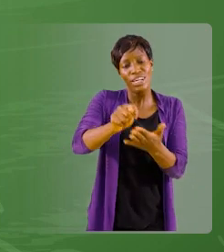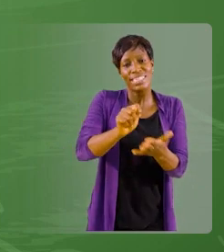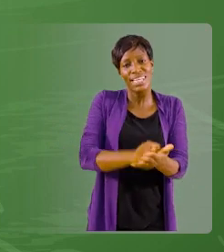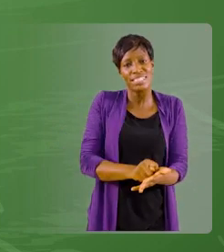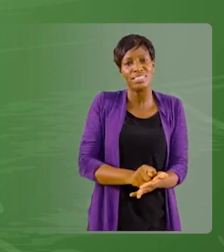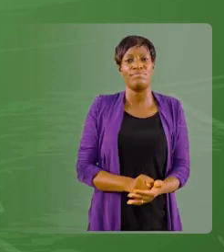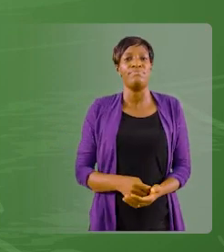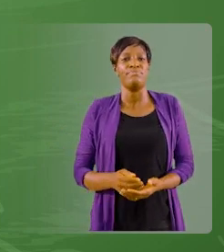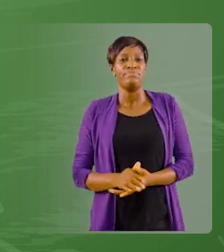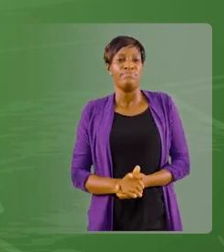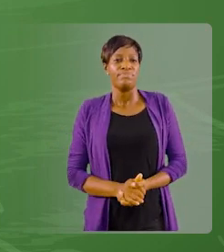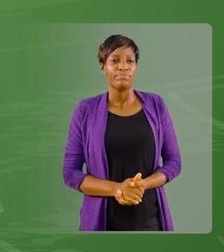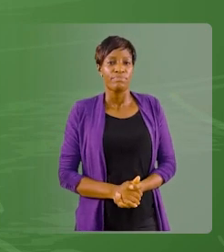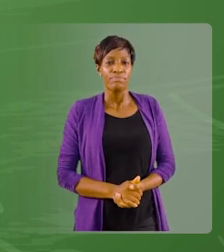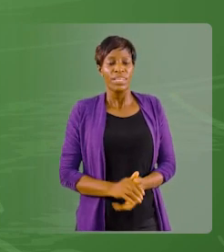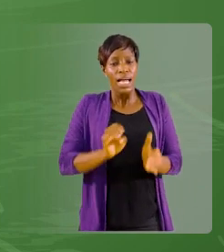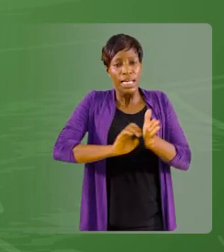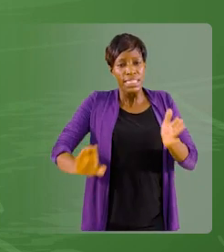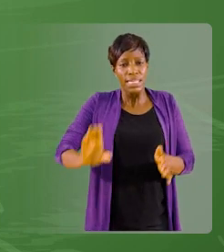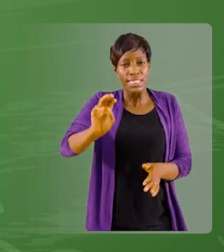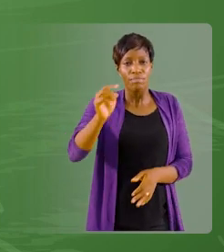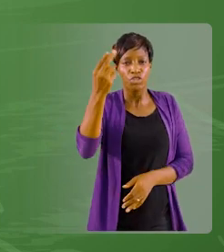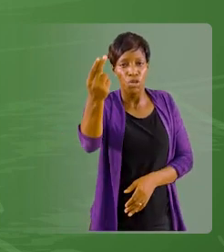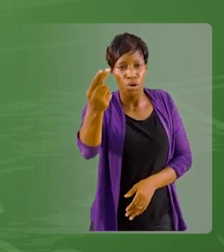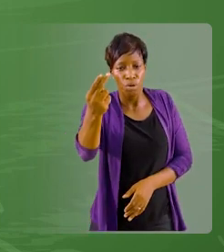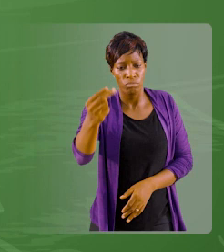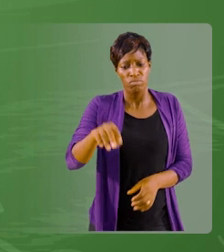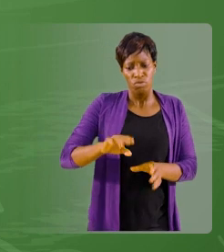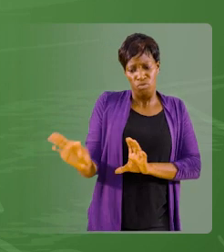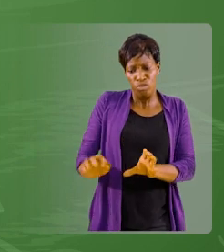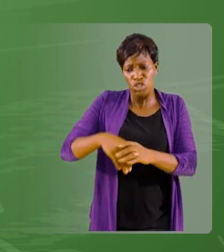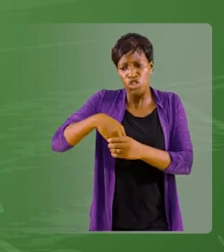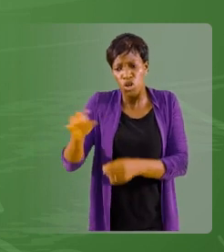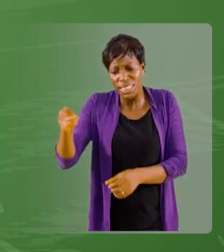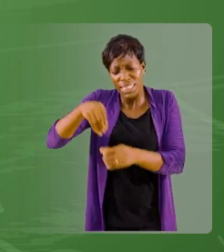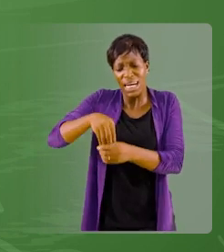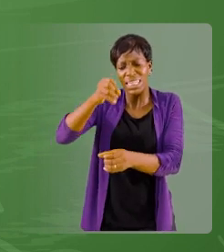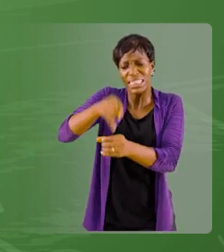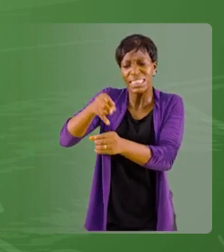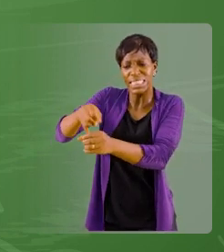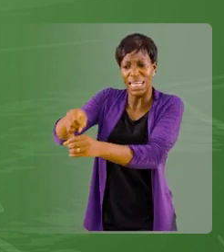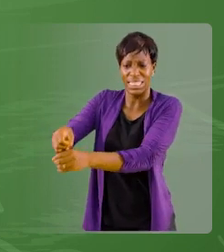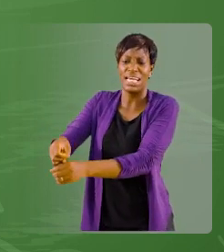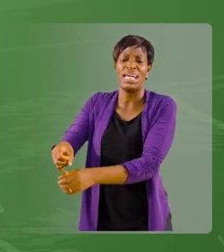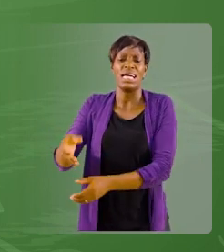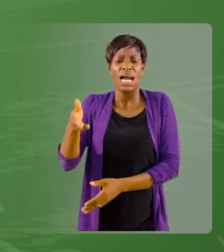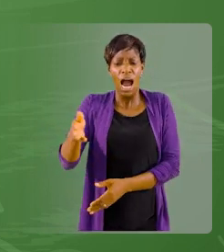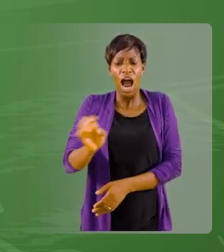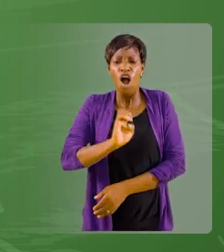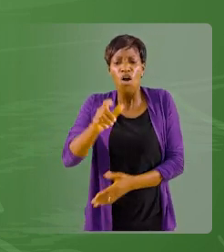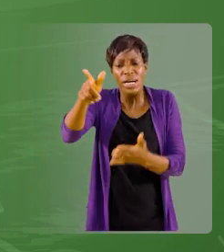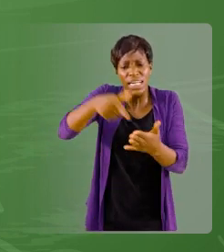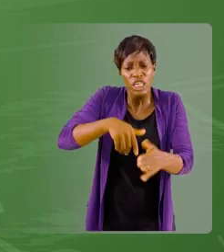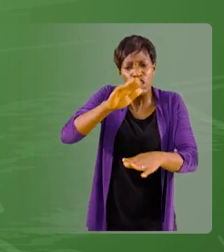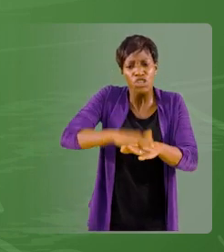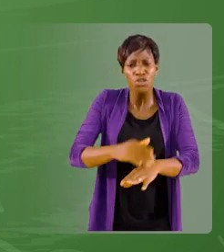tableau. Les élèves de CM2 font une sortie dans un jardin potager. Ils lisent